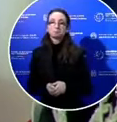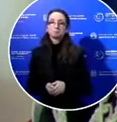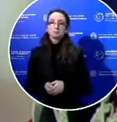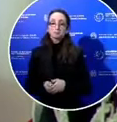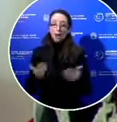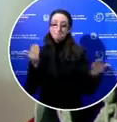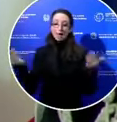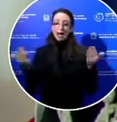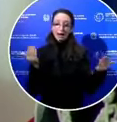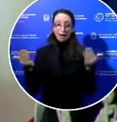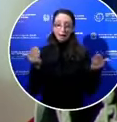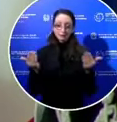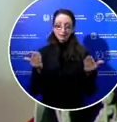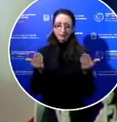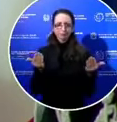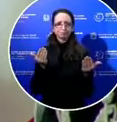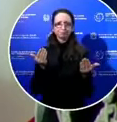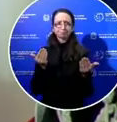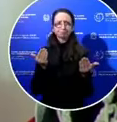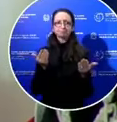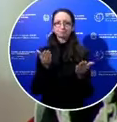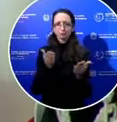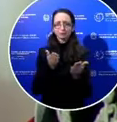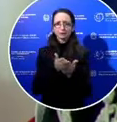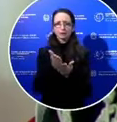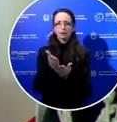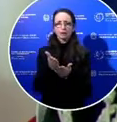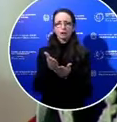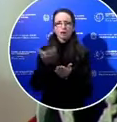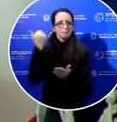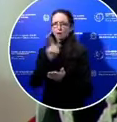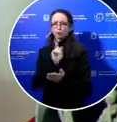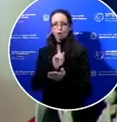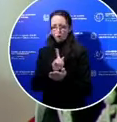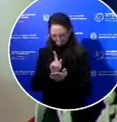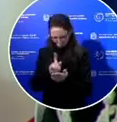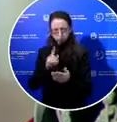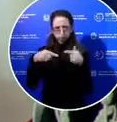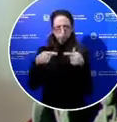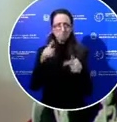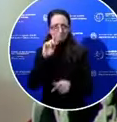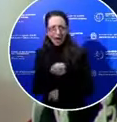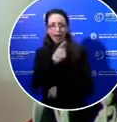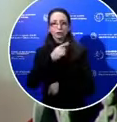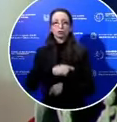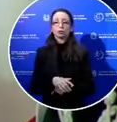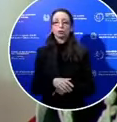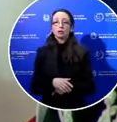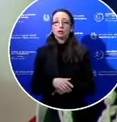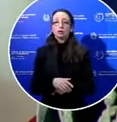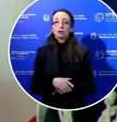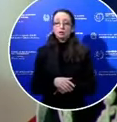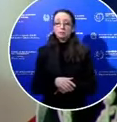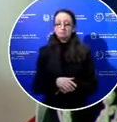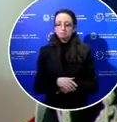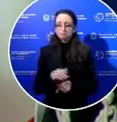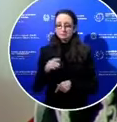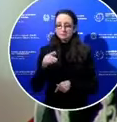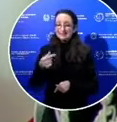di discontinuità rispetto al passato, sorreggendole con tutte le risorse necessarie, e in quest'ottica il PNRR